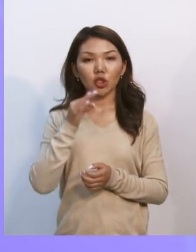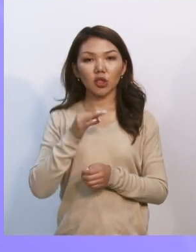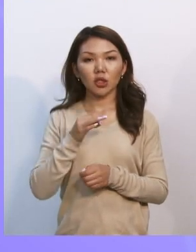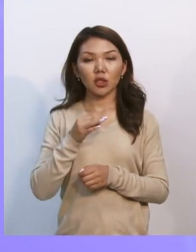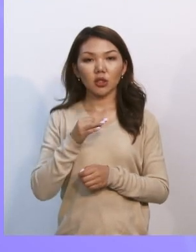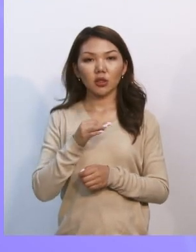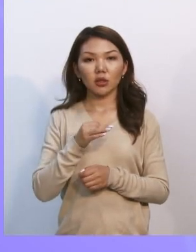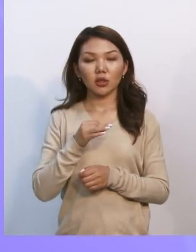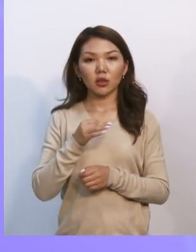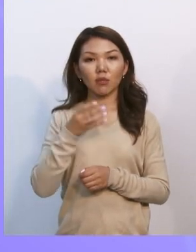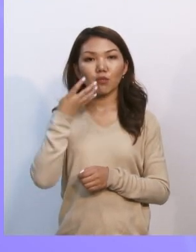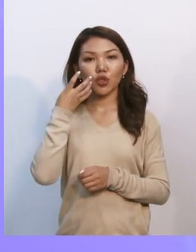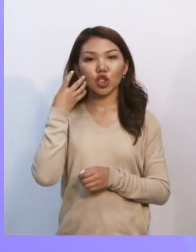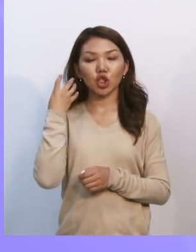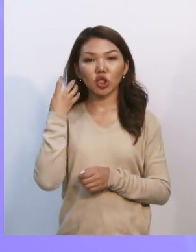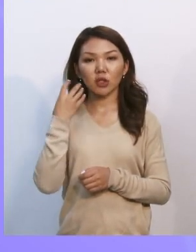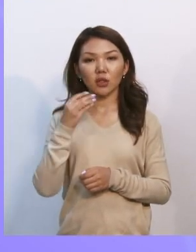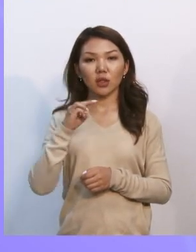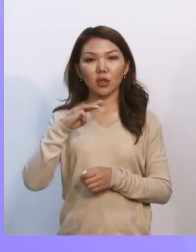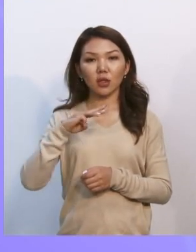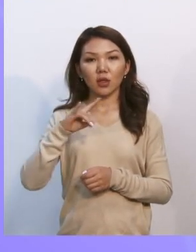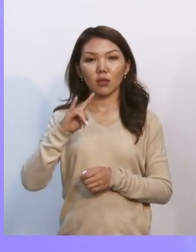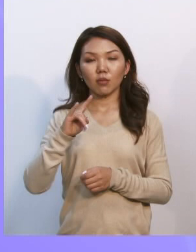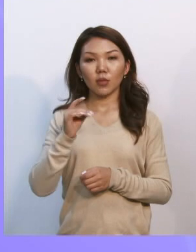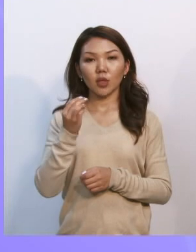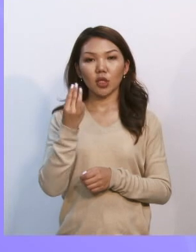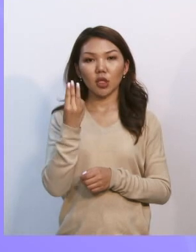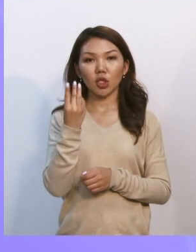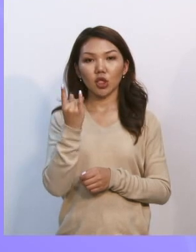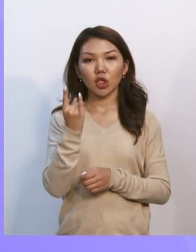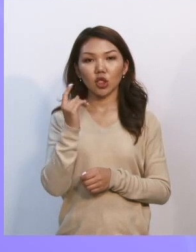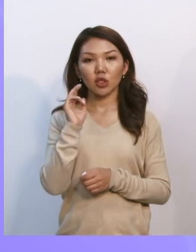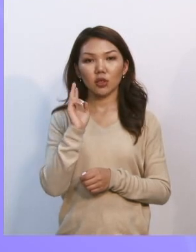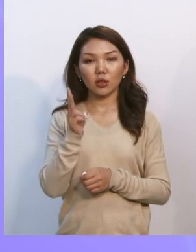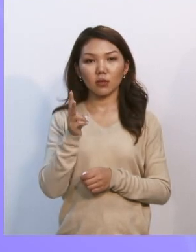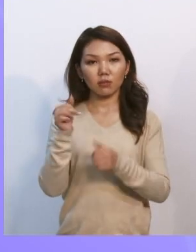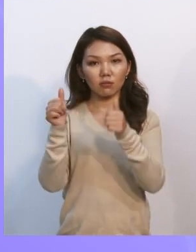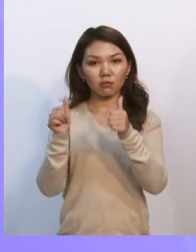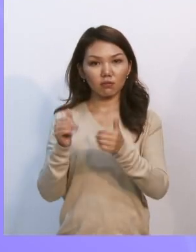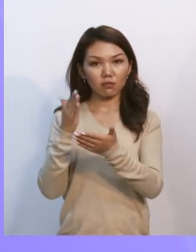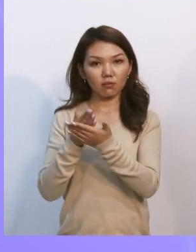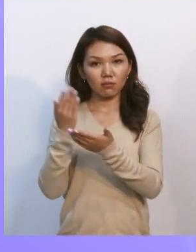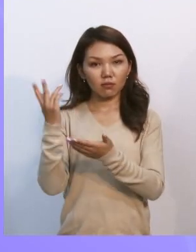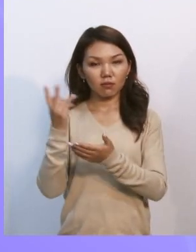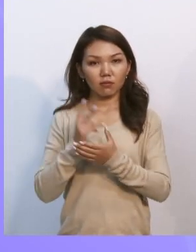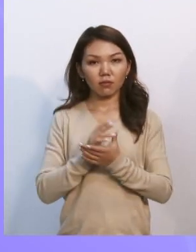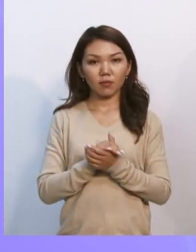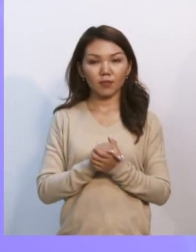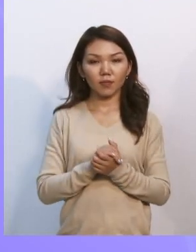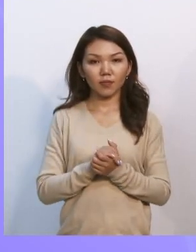Кайталайбыз балдар. Бул мышык.